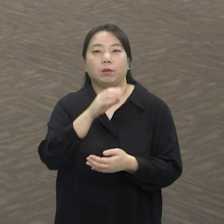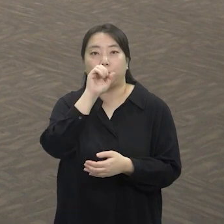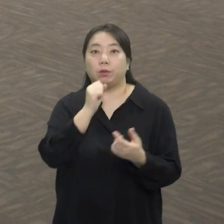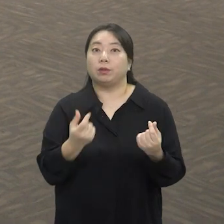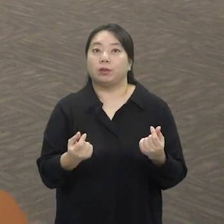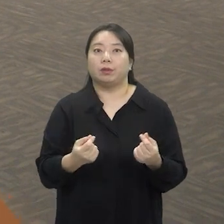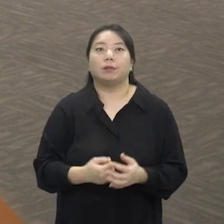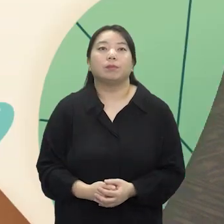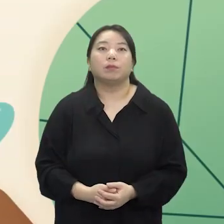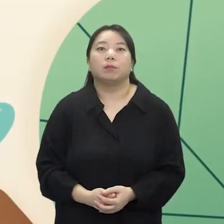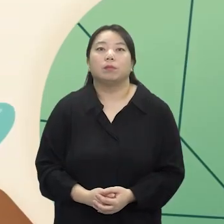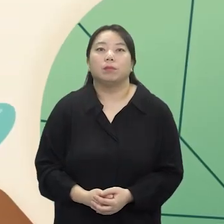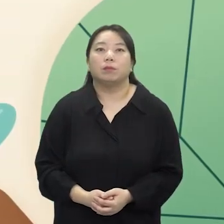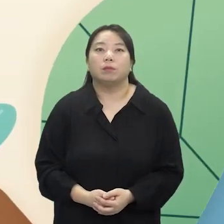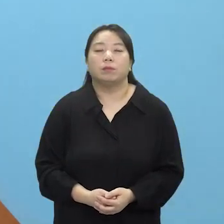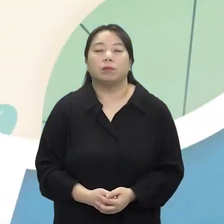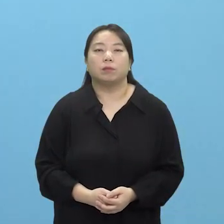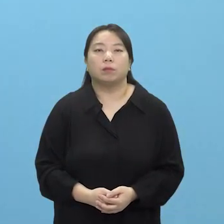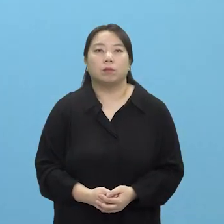응원하겠습니다.